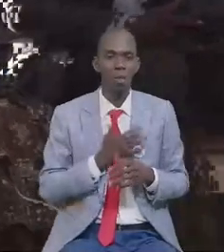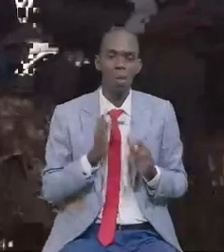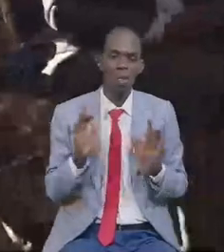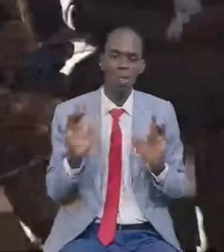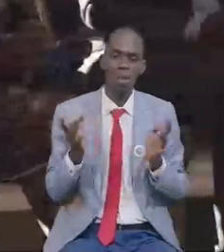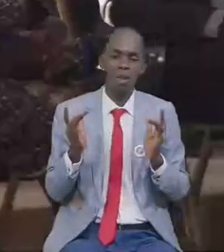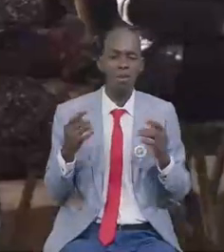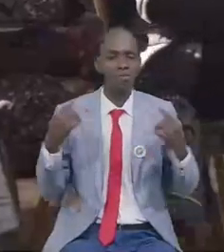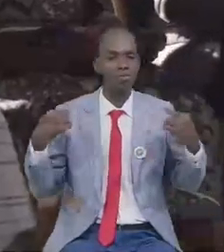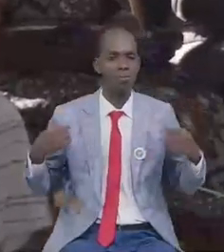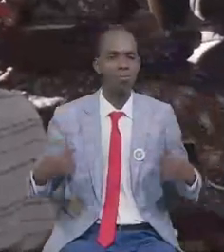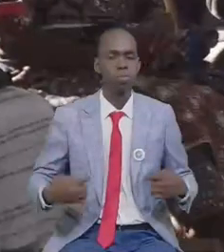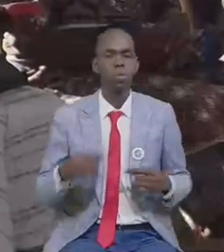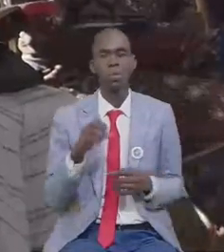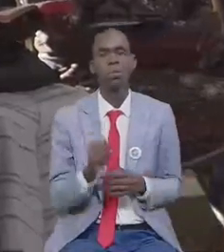nos légères afflictions,